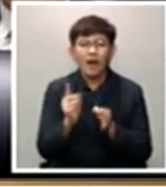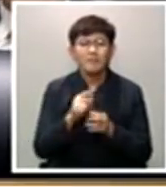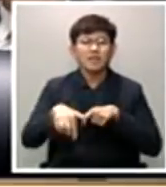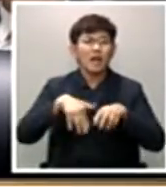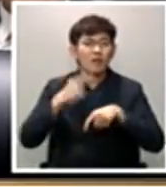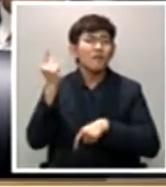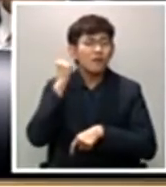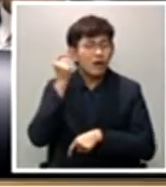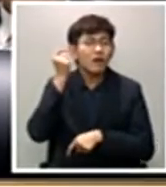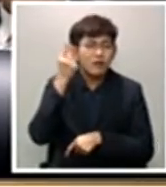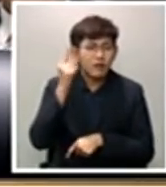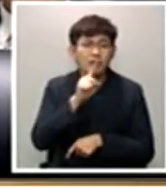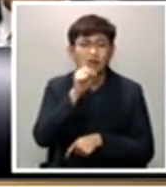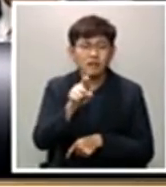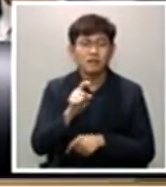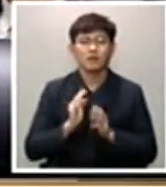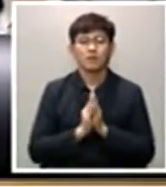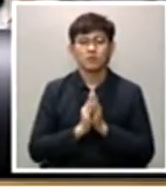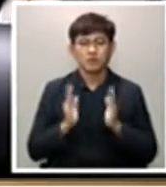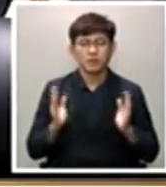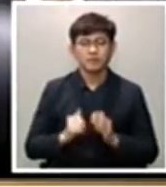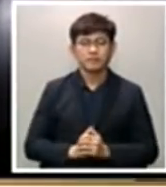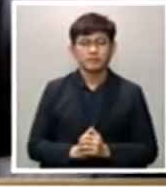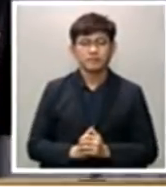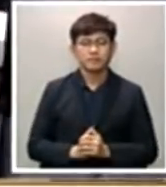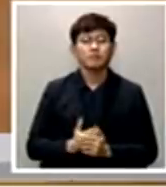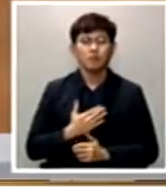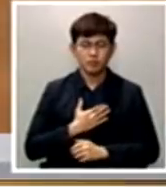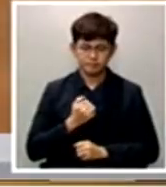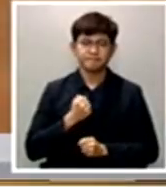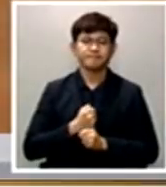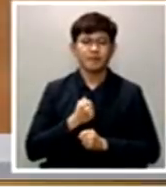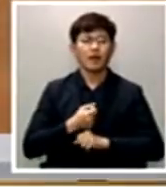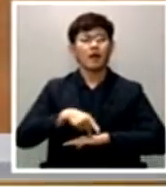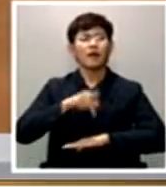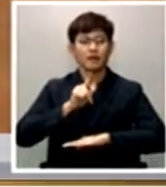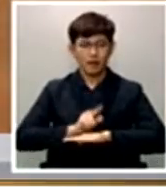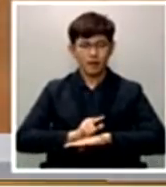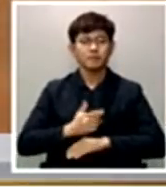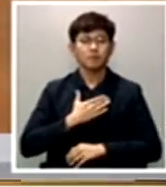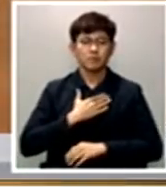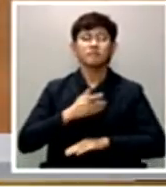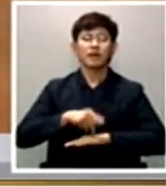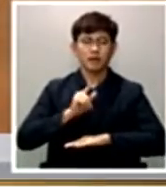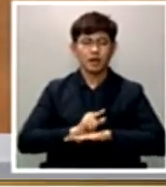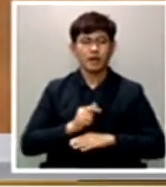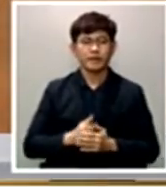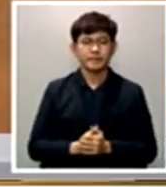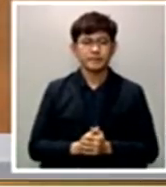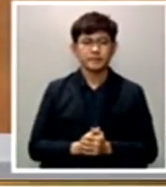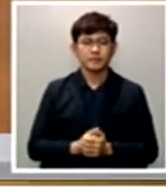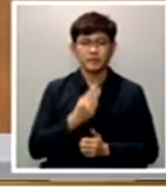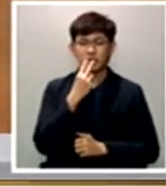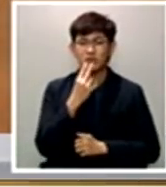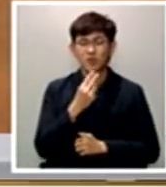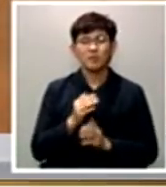ะเข้าใจได้อย่างไรครับ ผม กราบขอบคุณครับ ผมทําหน้าที่เป็นประธานผมก็ถ้าเห็นว่ามันยืด